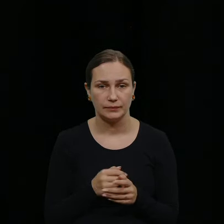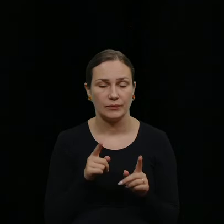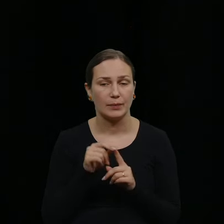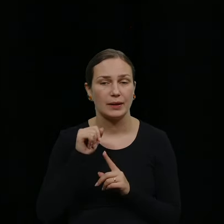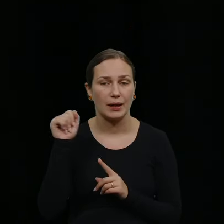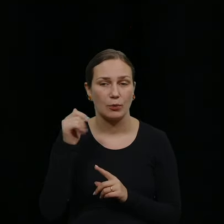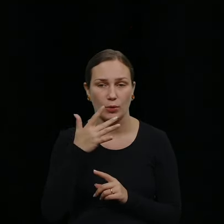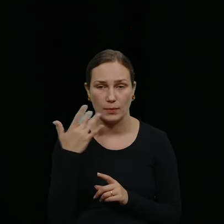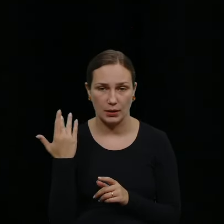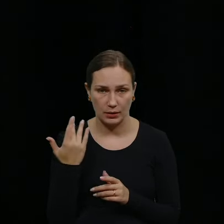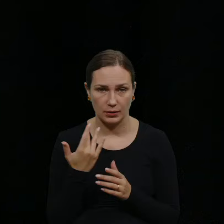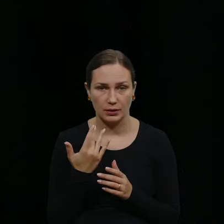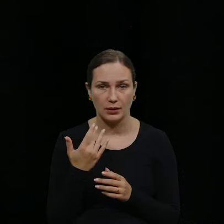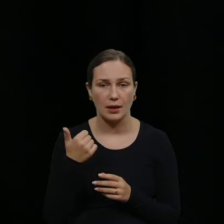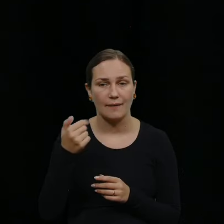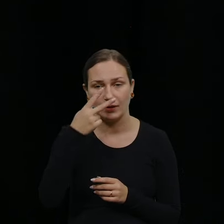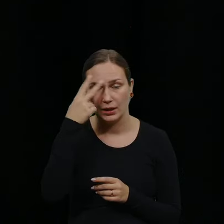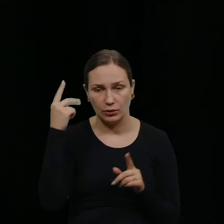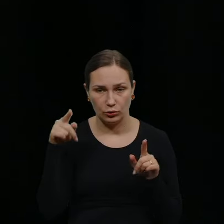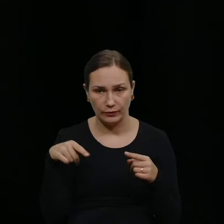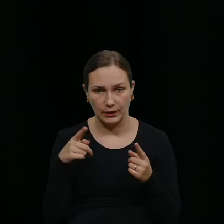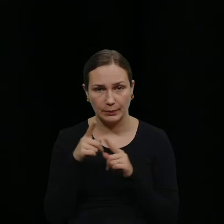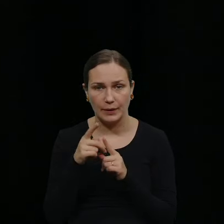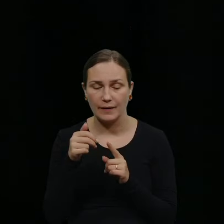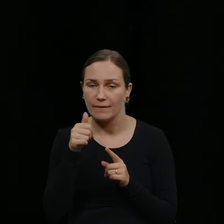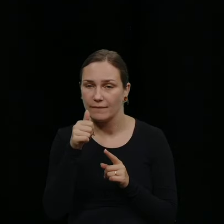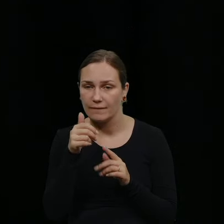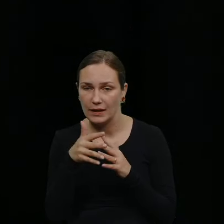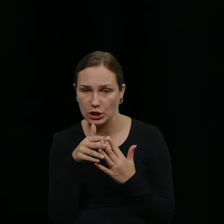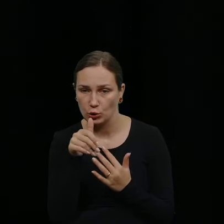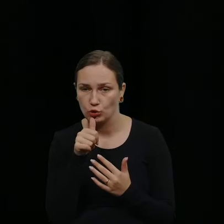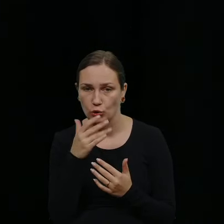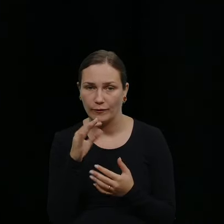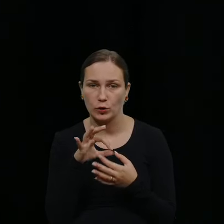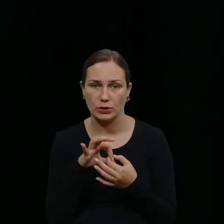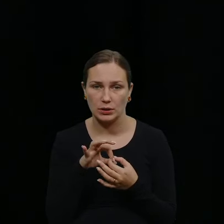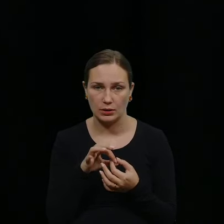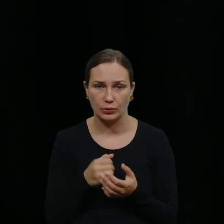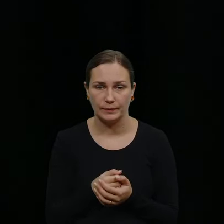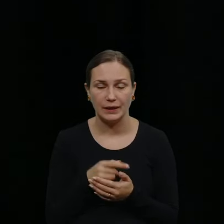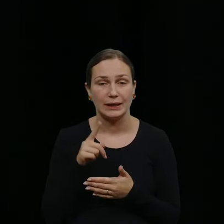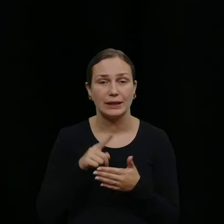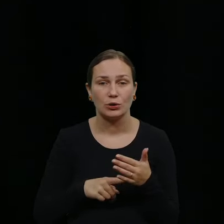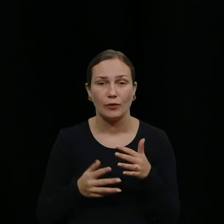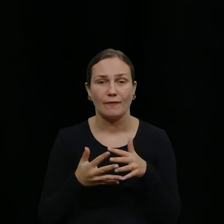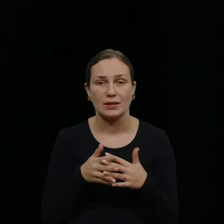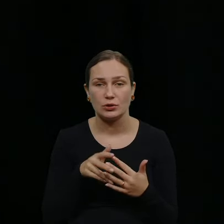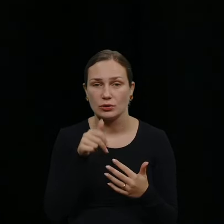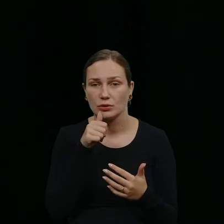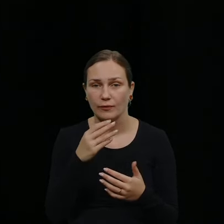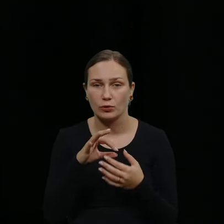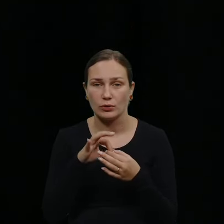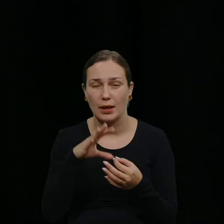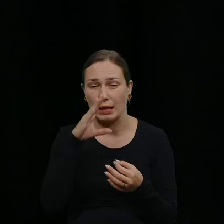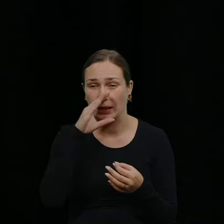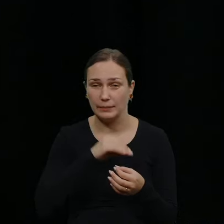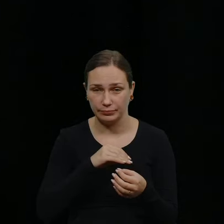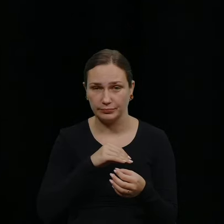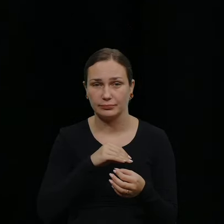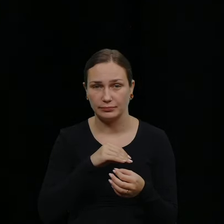partija vardant Lietuvos bei Valstiečių Žaliųjų sąjunga. Tikiuosi, kad Valstiečių Žaliųjų sąjunga praeistų